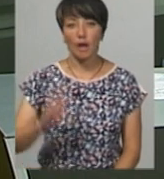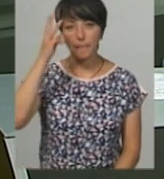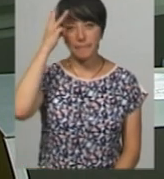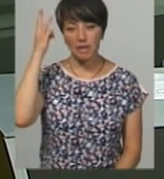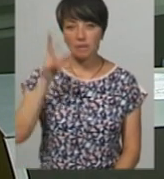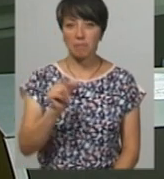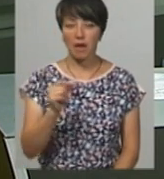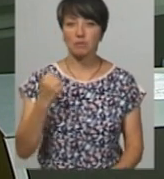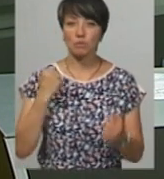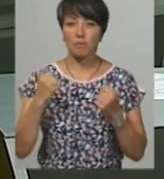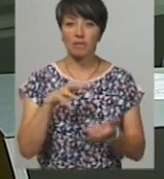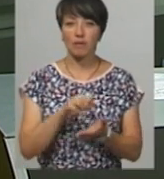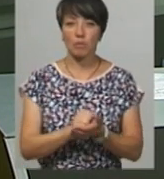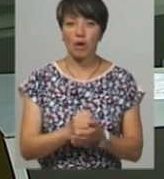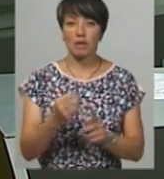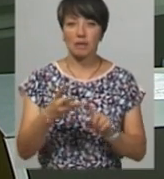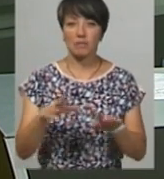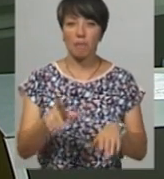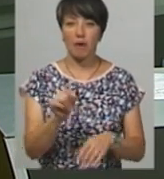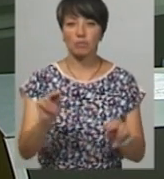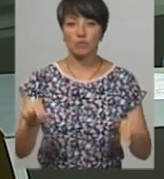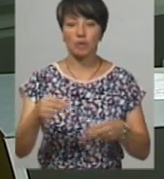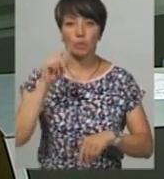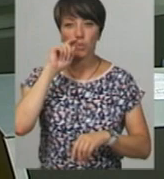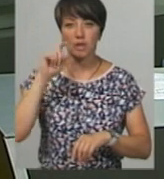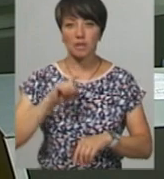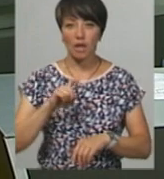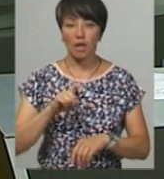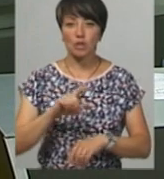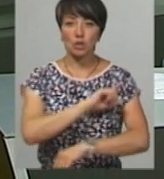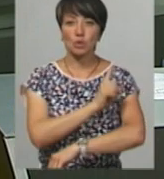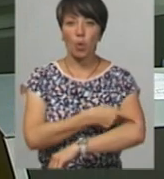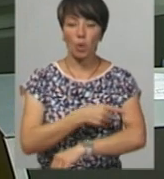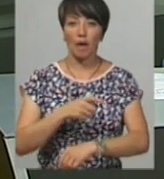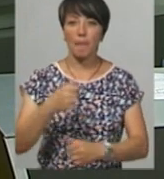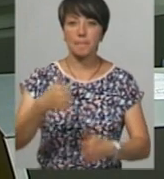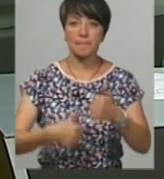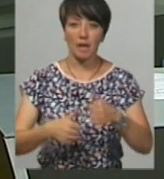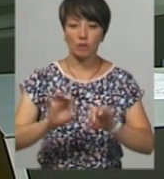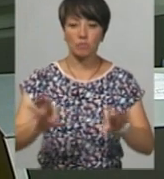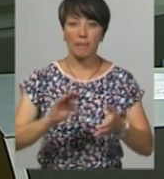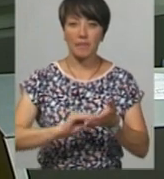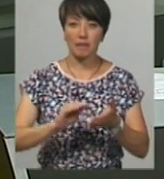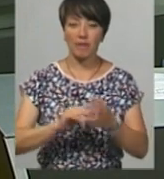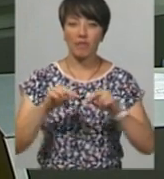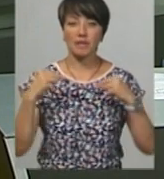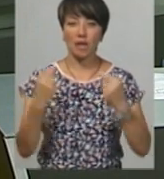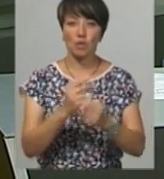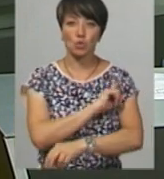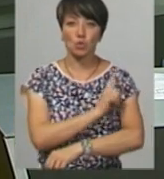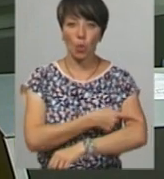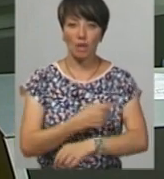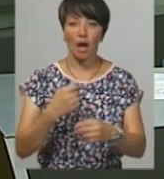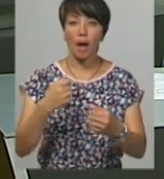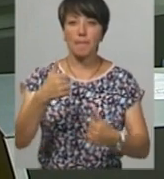Хмельницька пара спортсменів виборола бронзу у парному чемпіонаті України стронгмену. Про це розповіла прес-аташе Федерації стронгмену